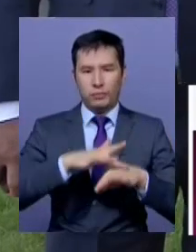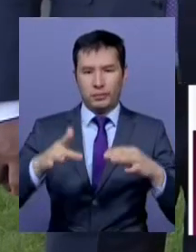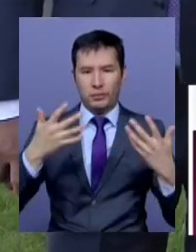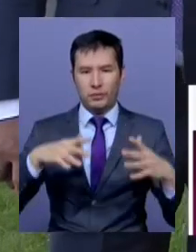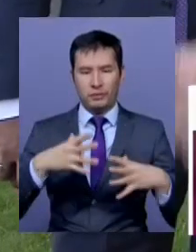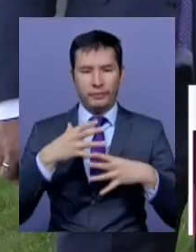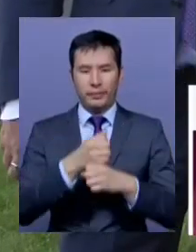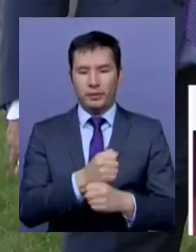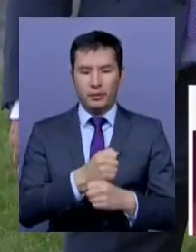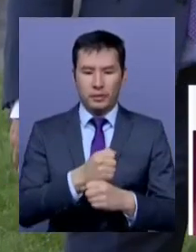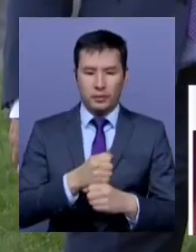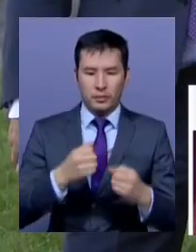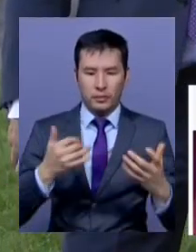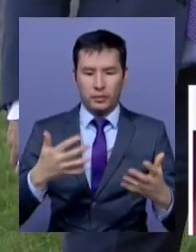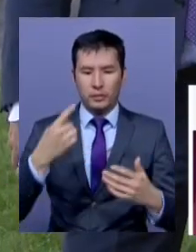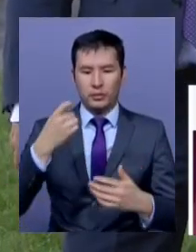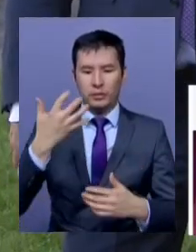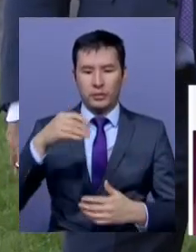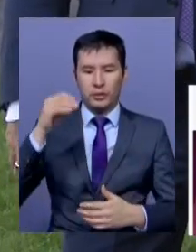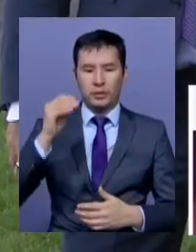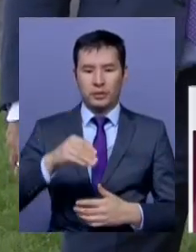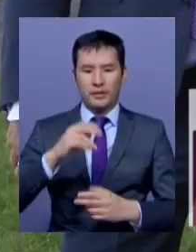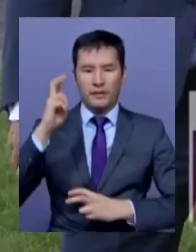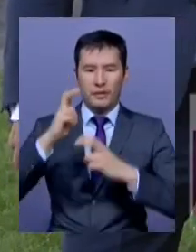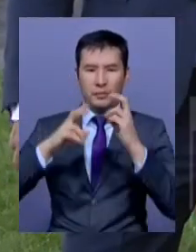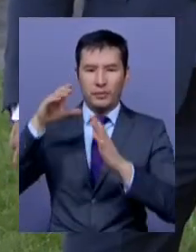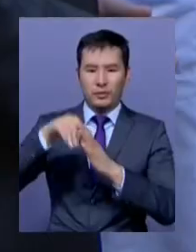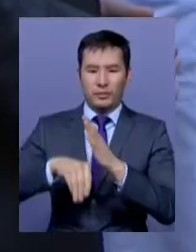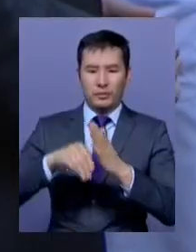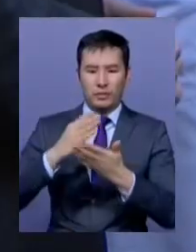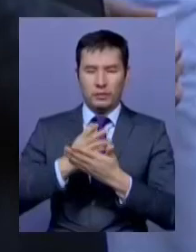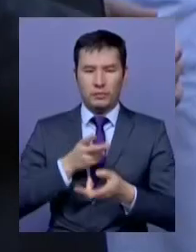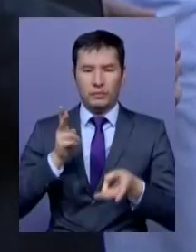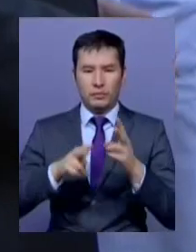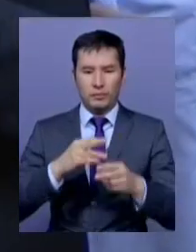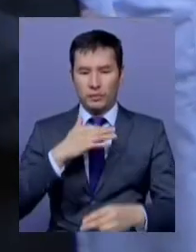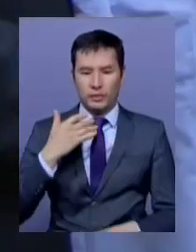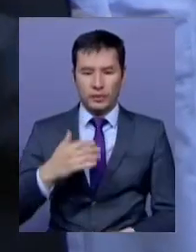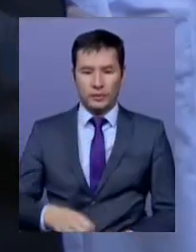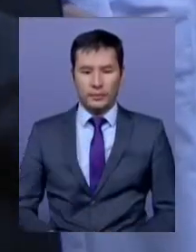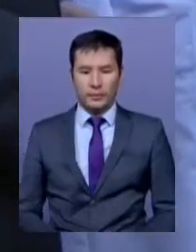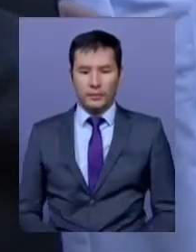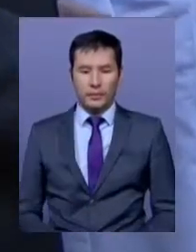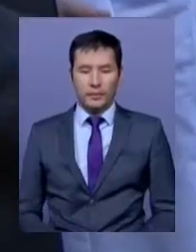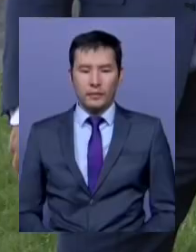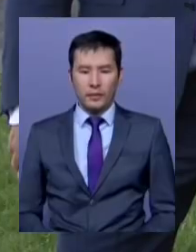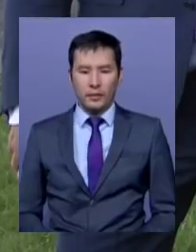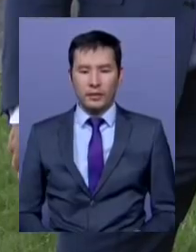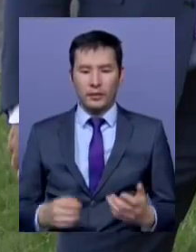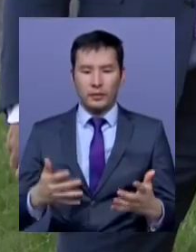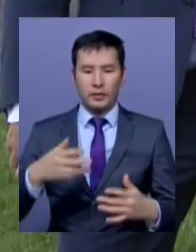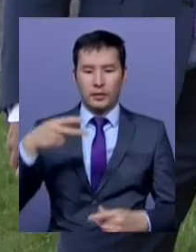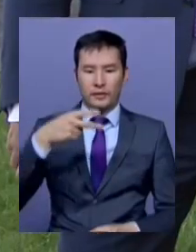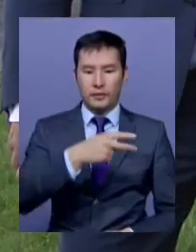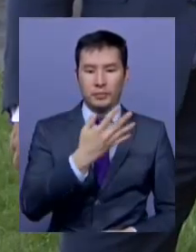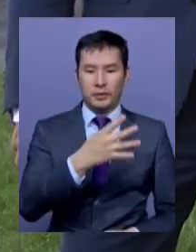қызметкерлерінің еңбекақысын бүкіл экономикадағы орташа жалақыдан 2 есе жоғары деңгейге жеткізу міндеті қойылады. Алғашқы медициналық